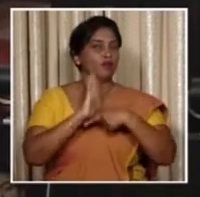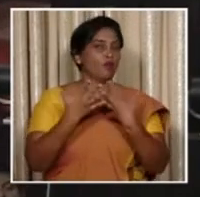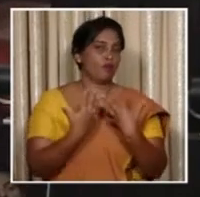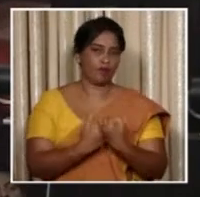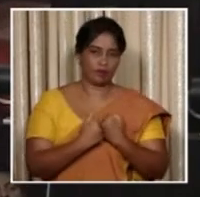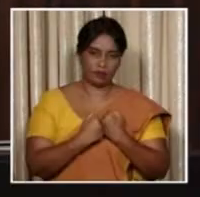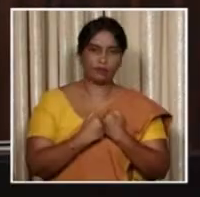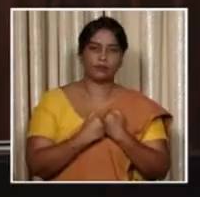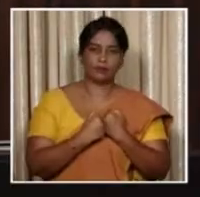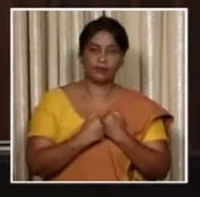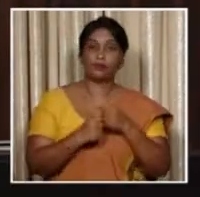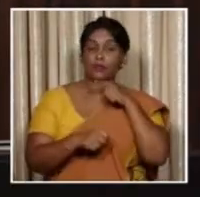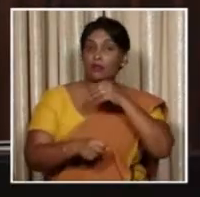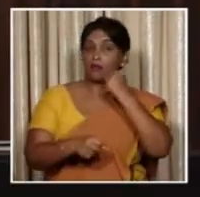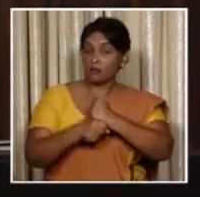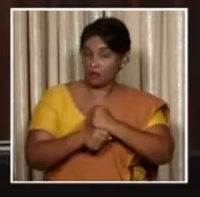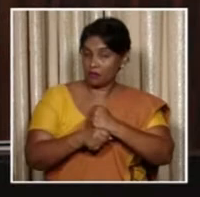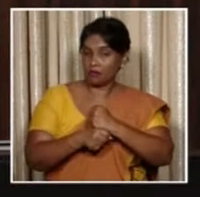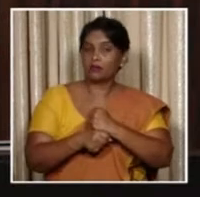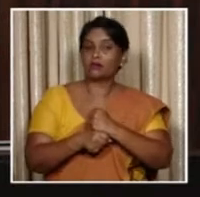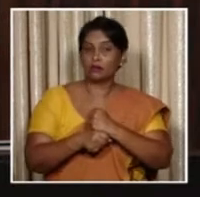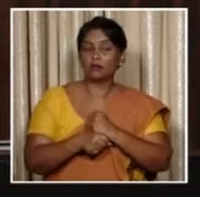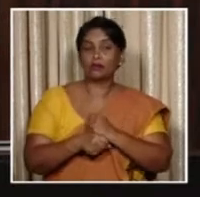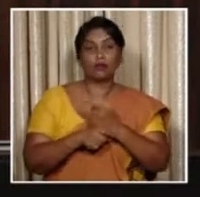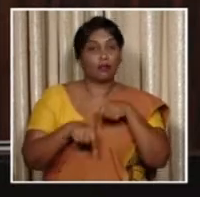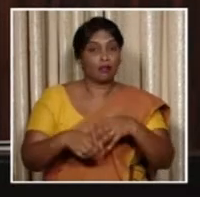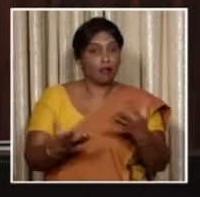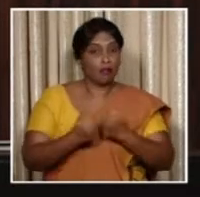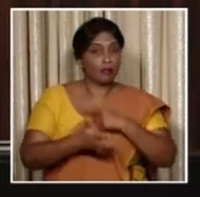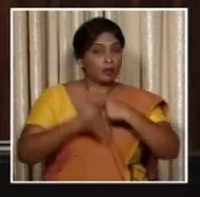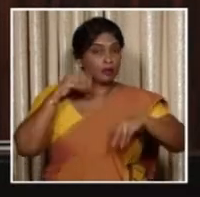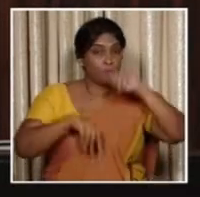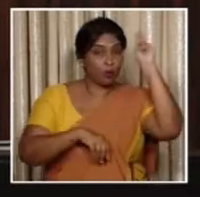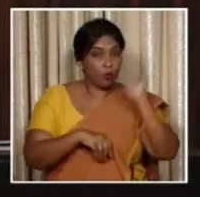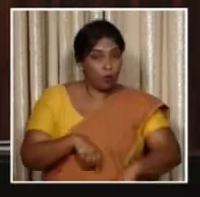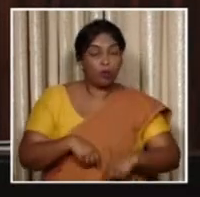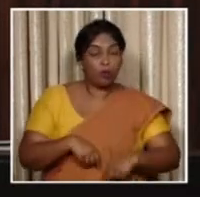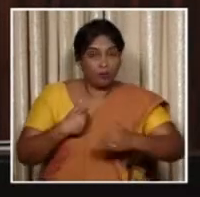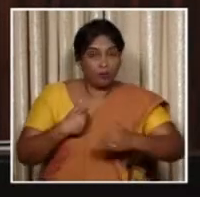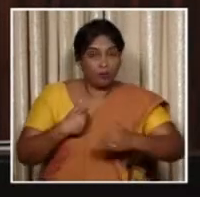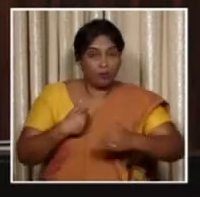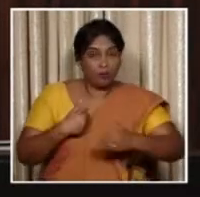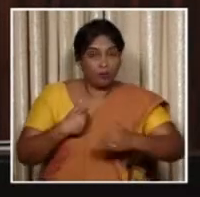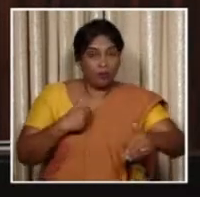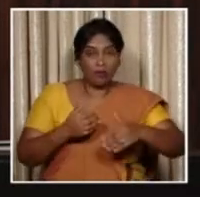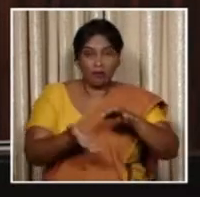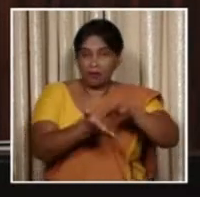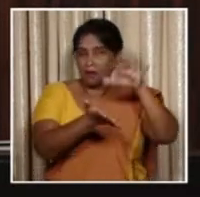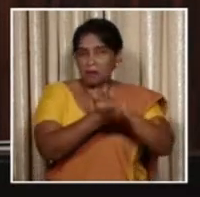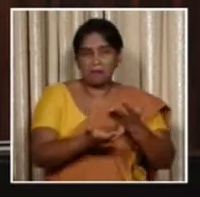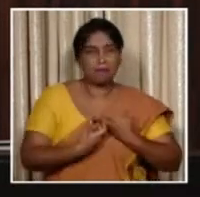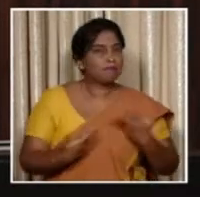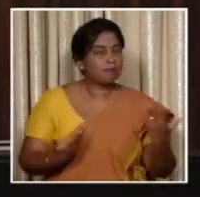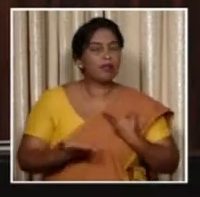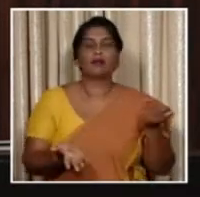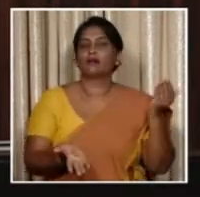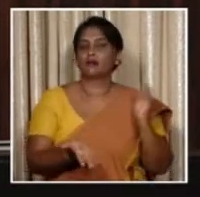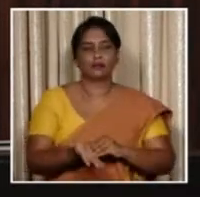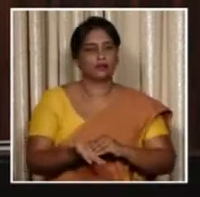අවශ්‍යයි. ඒ රාජ්‍ය මේ ලැබී තිබෙන ජනවරම තුලවත් අපි ස්ථාපිත කරන්න අසමත් වන්නේ නම්